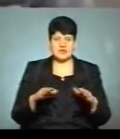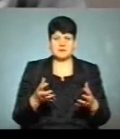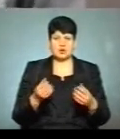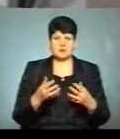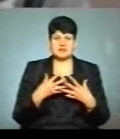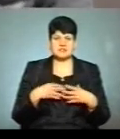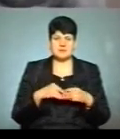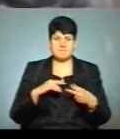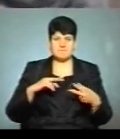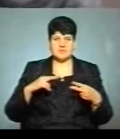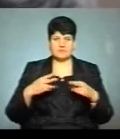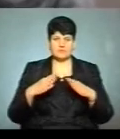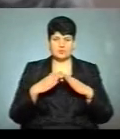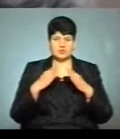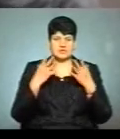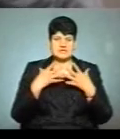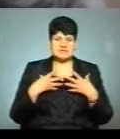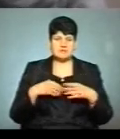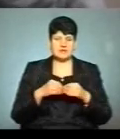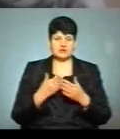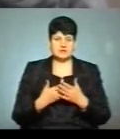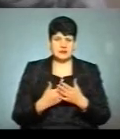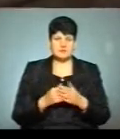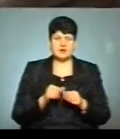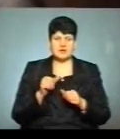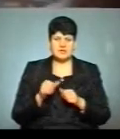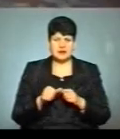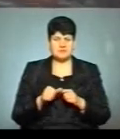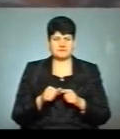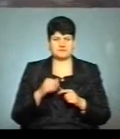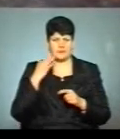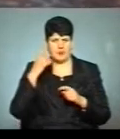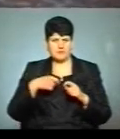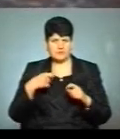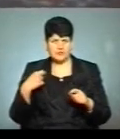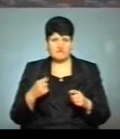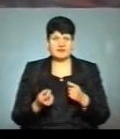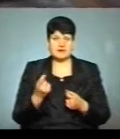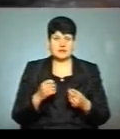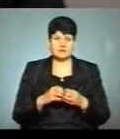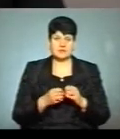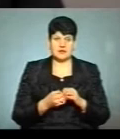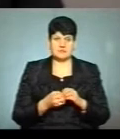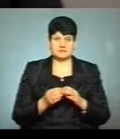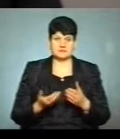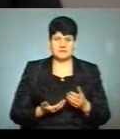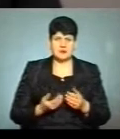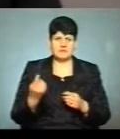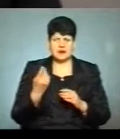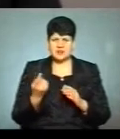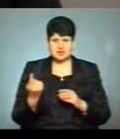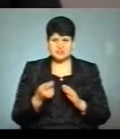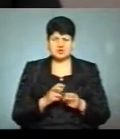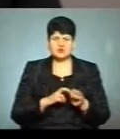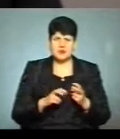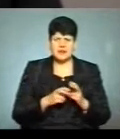сім'я перетворилась у будинок сімейного типу. Крім суто бюрократичних, виникли ще й побутові проблеми. Перше шукали приміщення, це